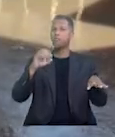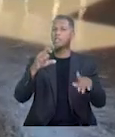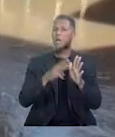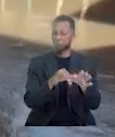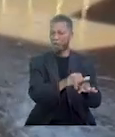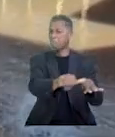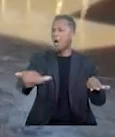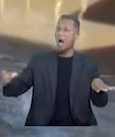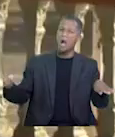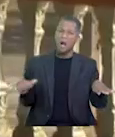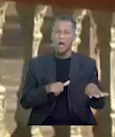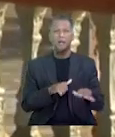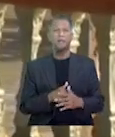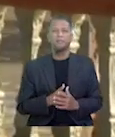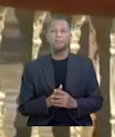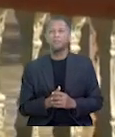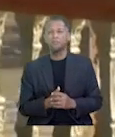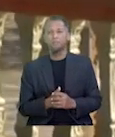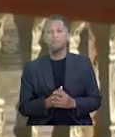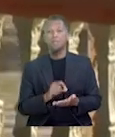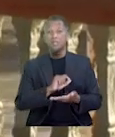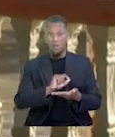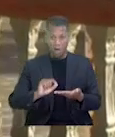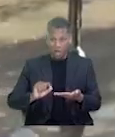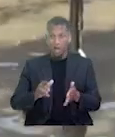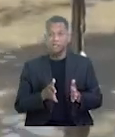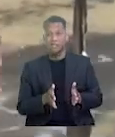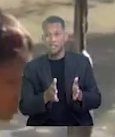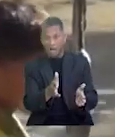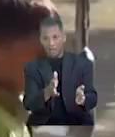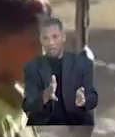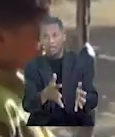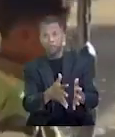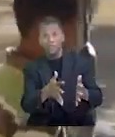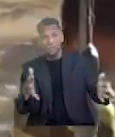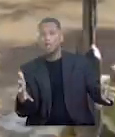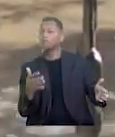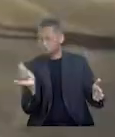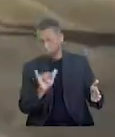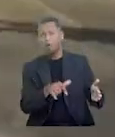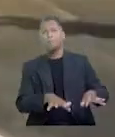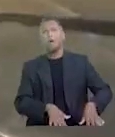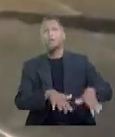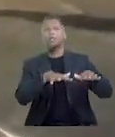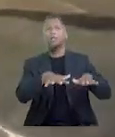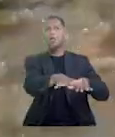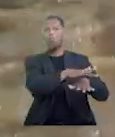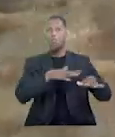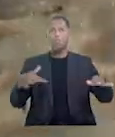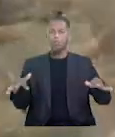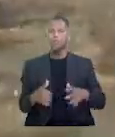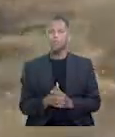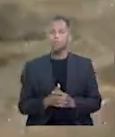Banjir juga merendam sejumlah sekolah dan ruas jalan Provinsi Jatibarang Brebes. Sejumlah barang mengatur arus kendaraan secara